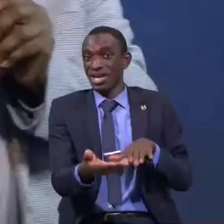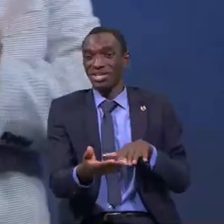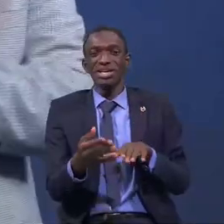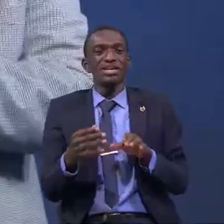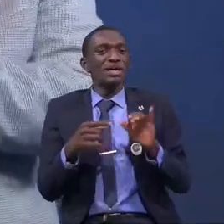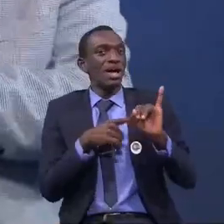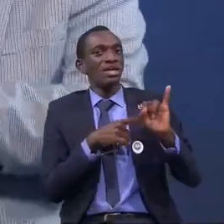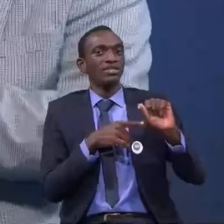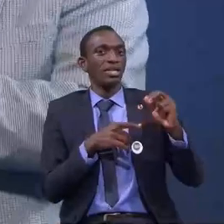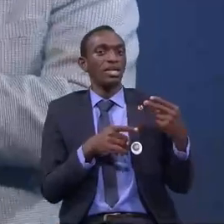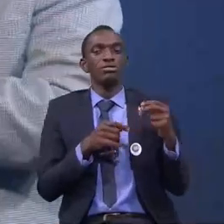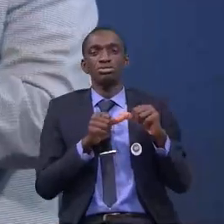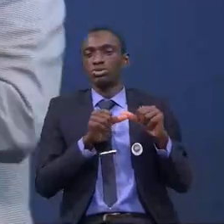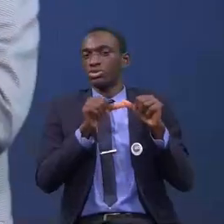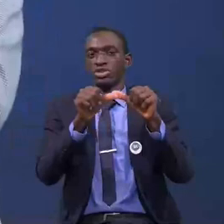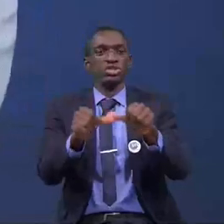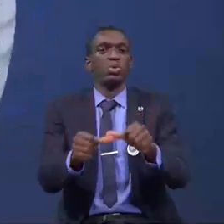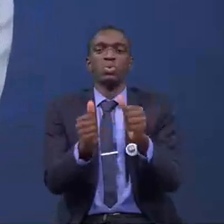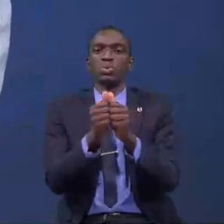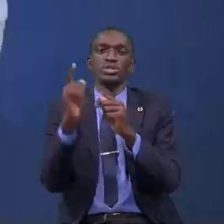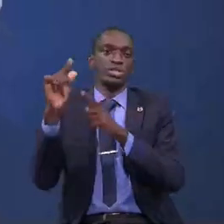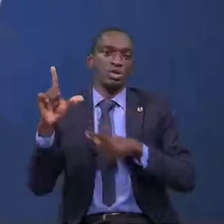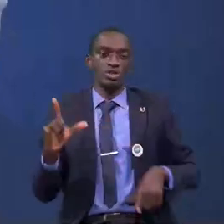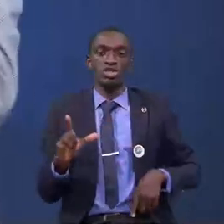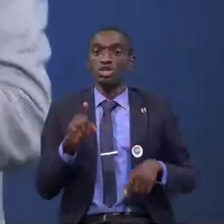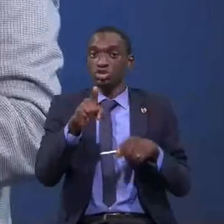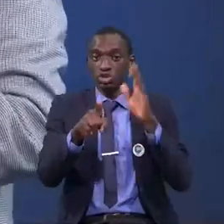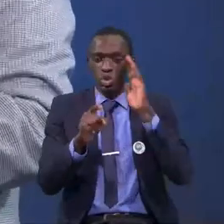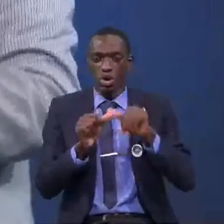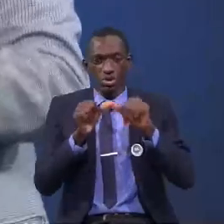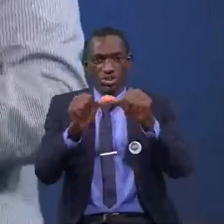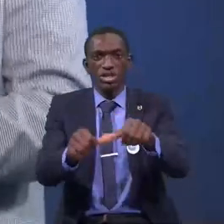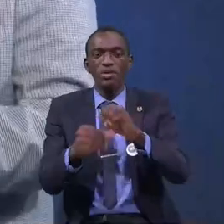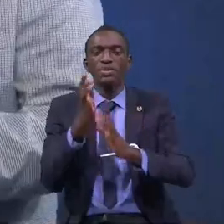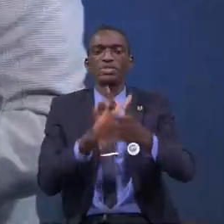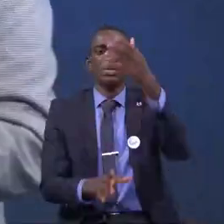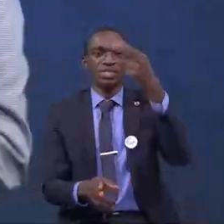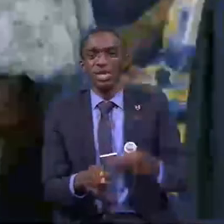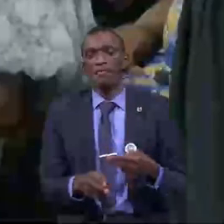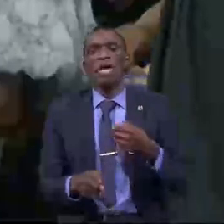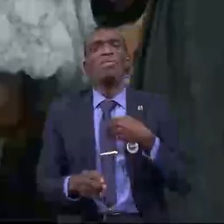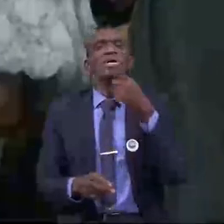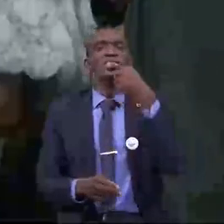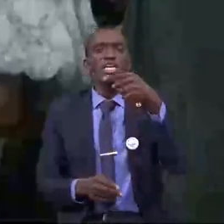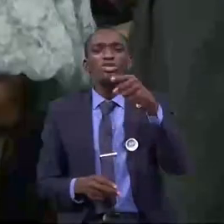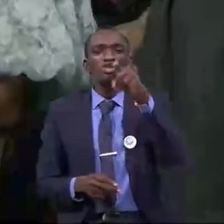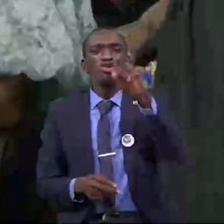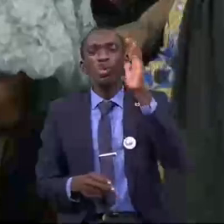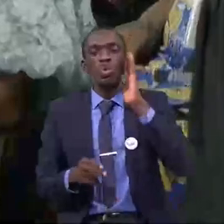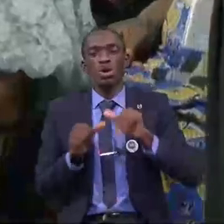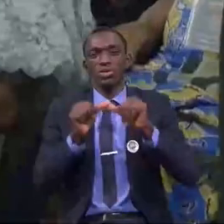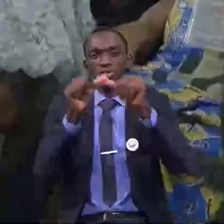il a continué avec le Seigneur. Toi, tu vas continuer. Il dit, toi, tu vas continuer.